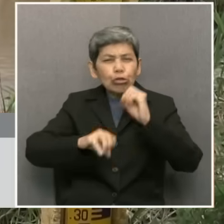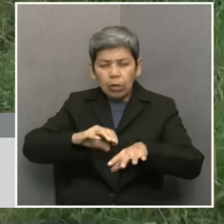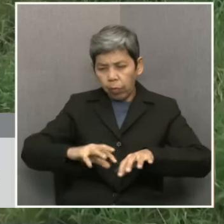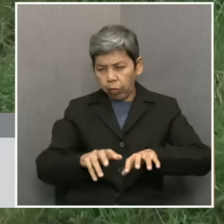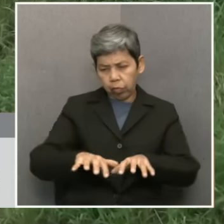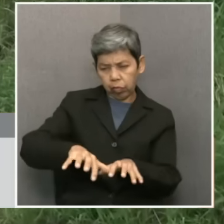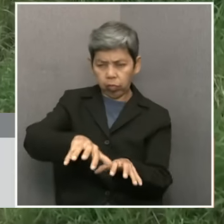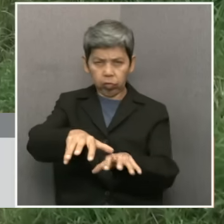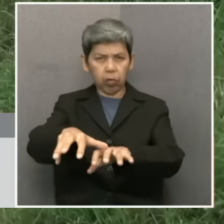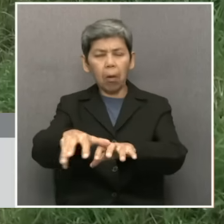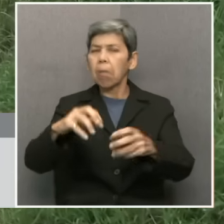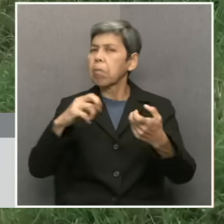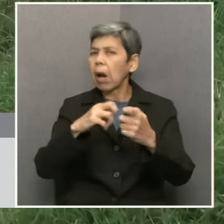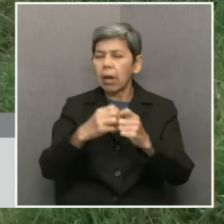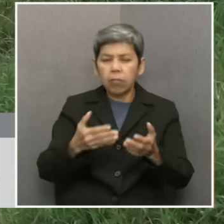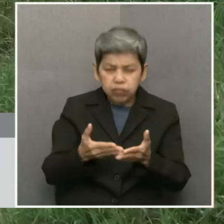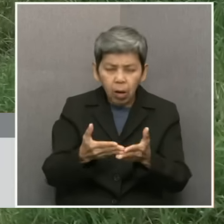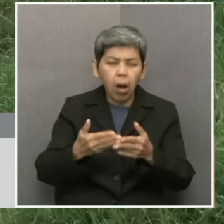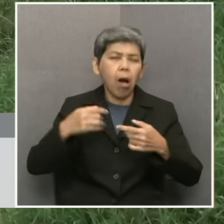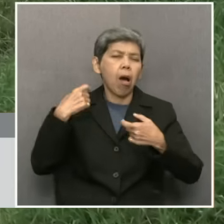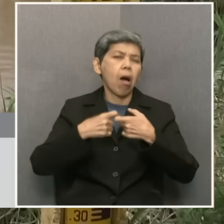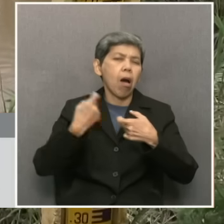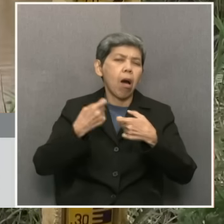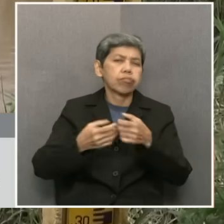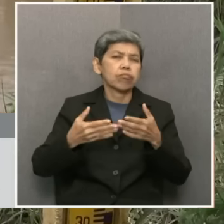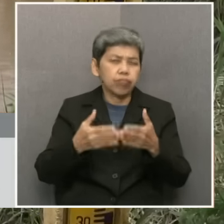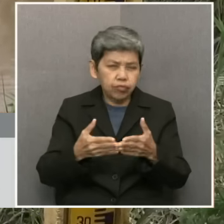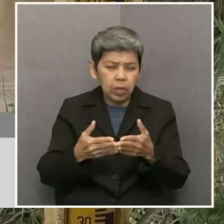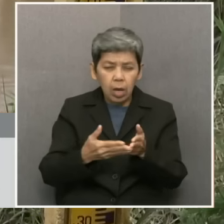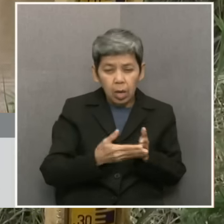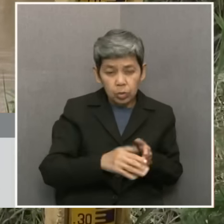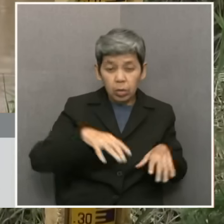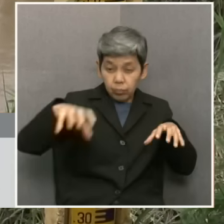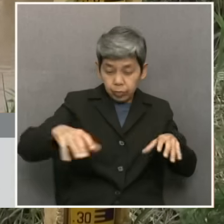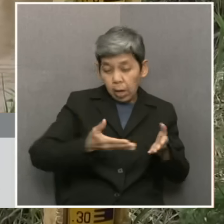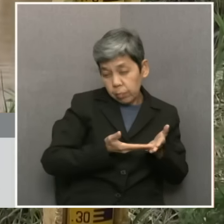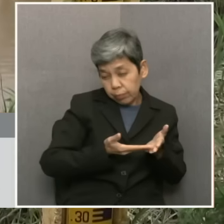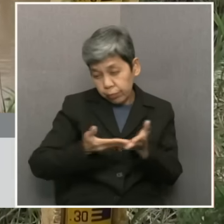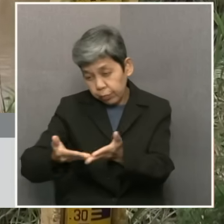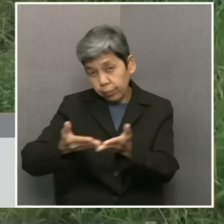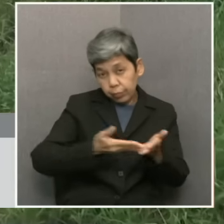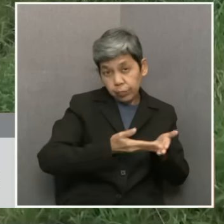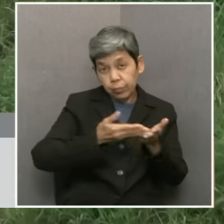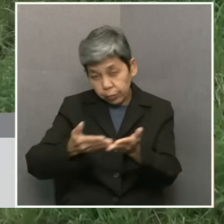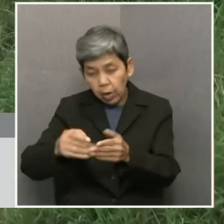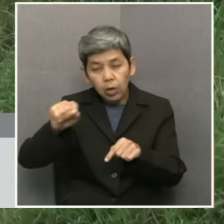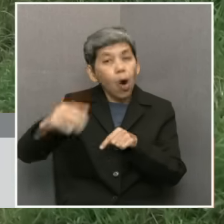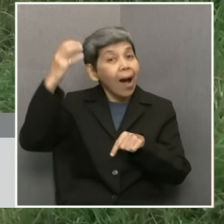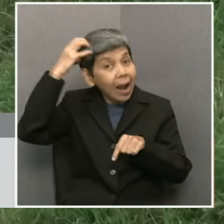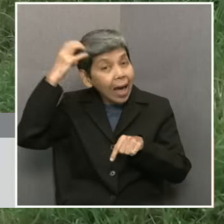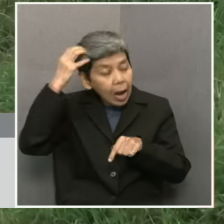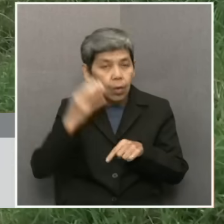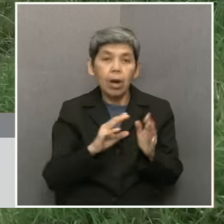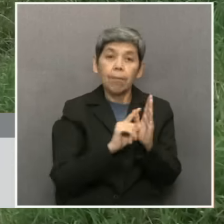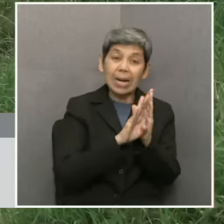กระแสน้ำกระทบกับการเดินเรือโดยเฉพาะอย่างยิ่งเรือข้ามฟากระหว่างบึงกาถึงปากซันฝั่งสปปลาวนะ